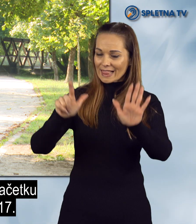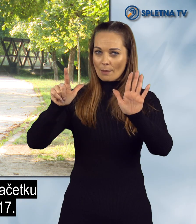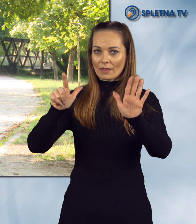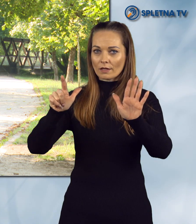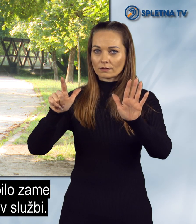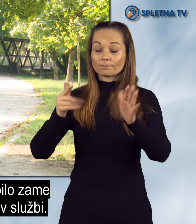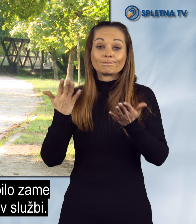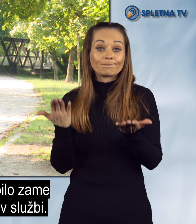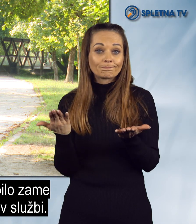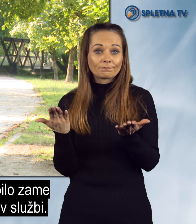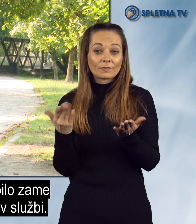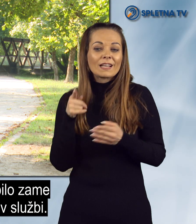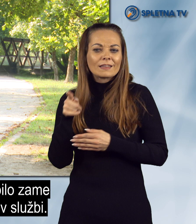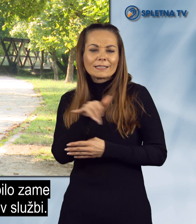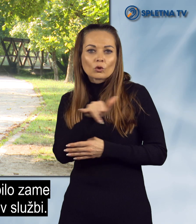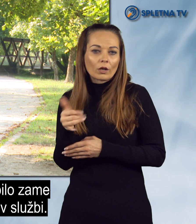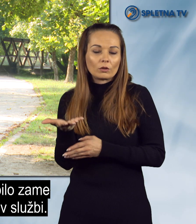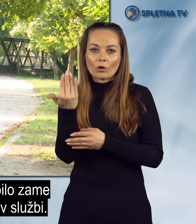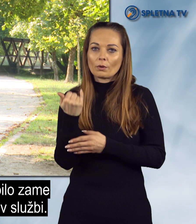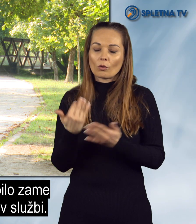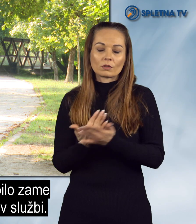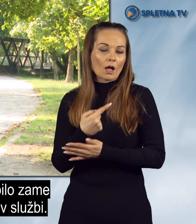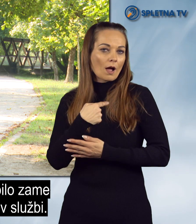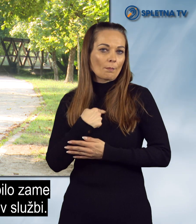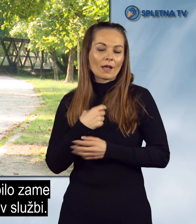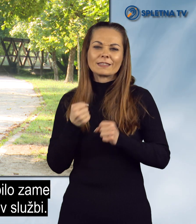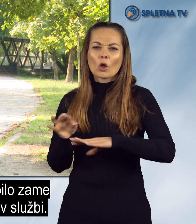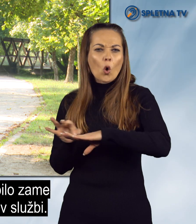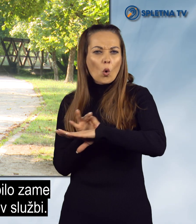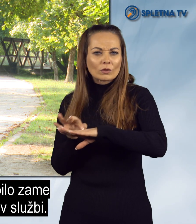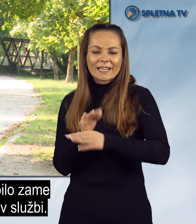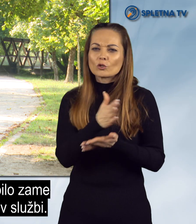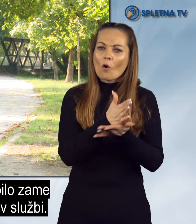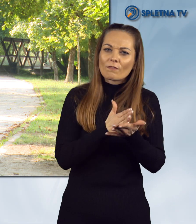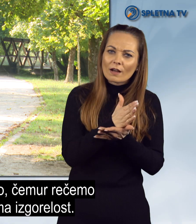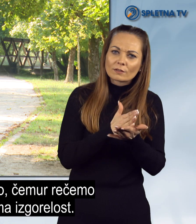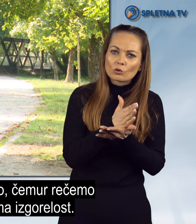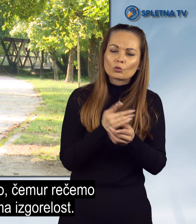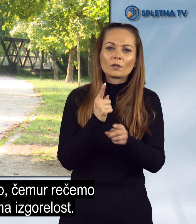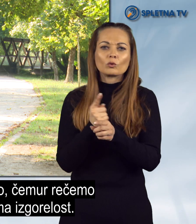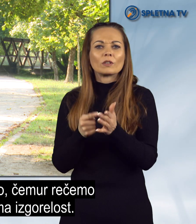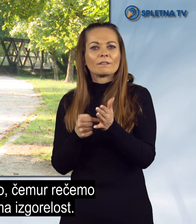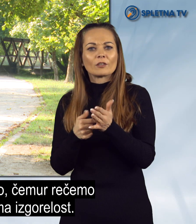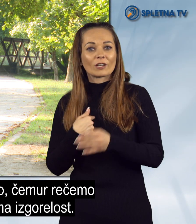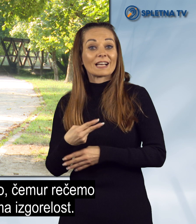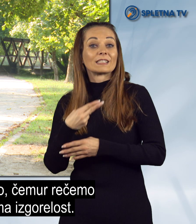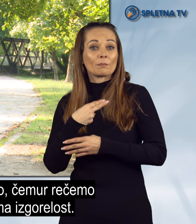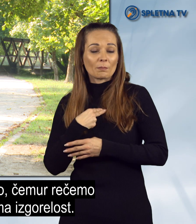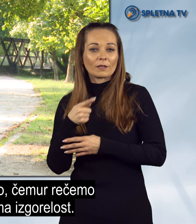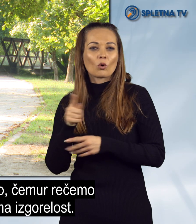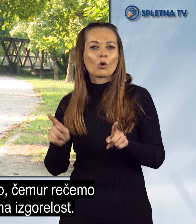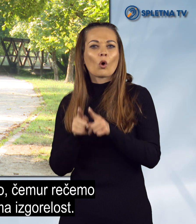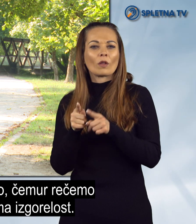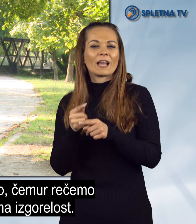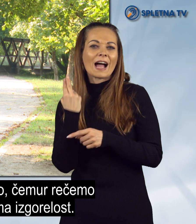2017. Tisto leto je bilo osebno zame zelo stresno. V službi parkrat sem imel to, čemu